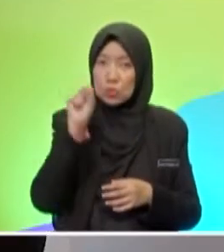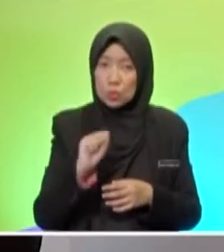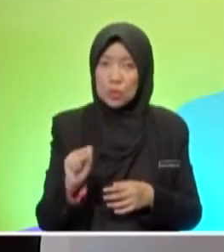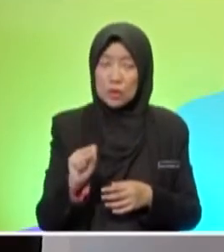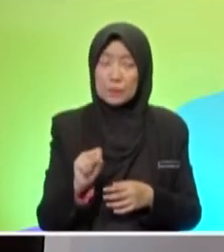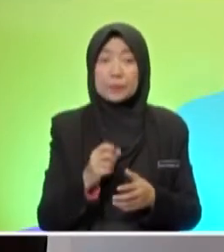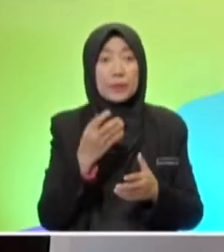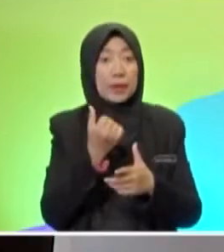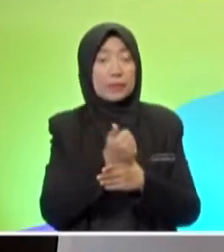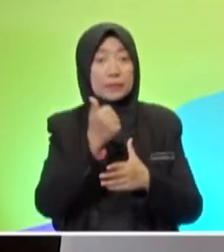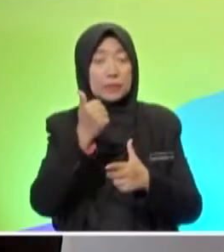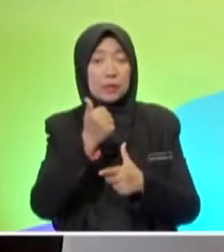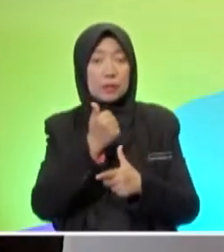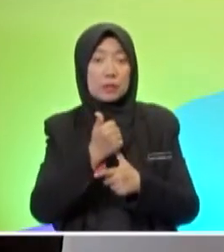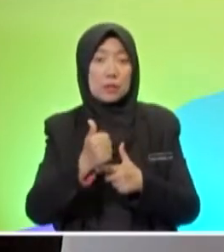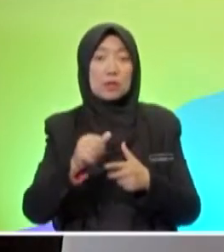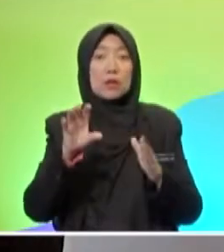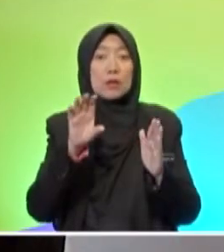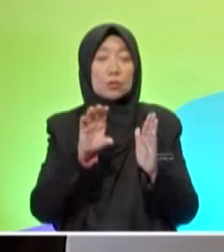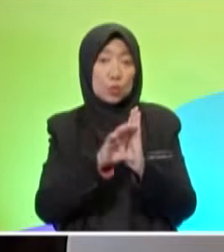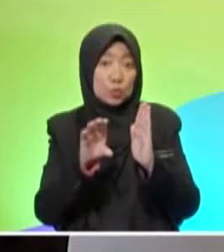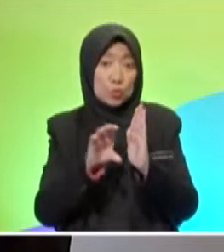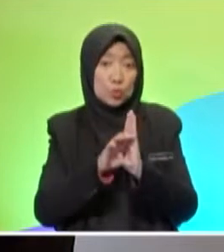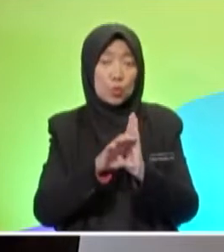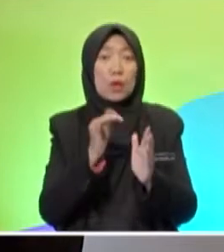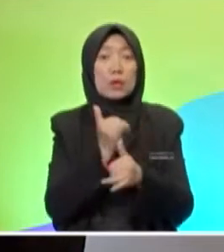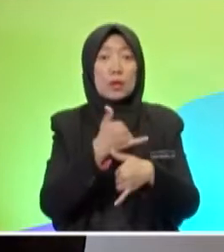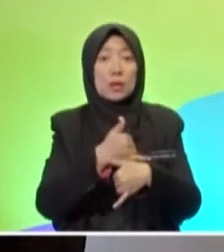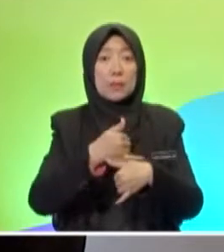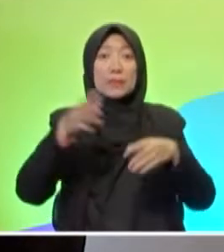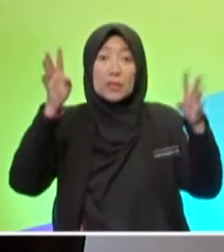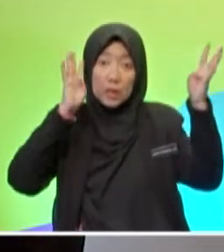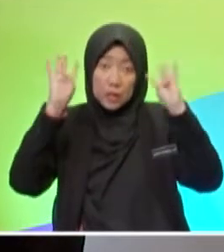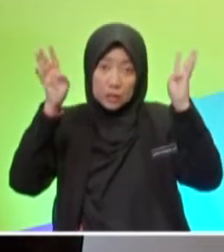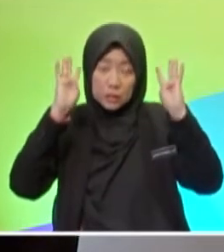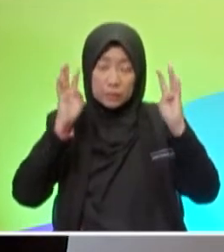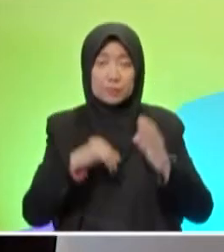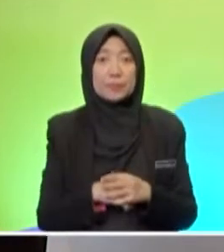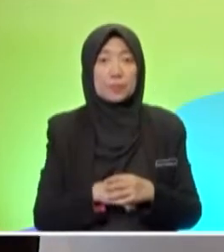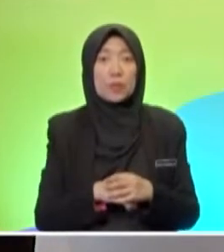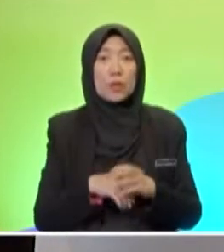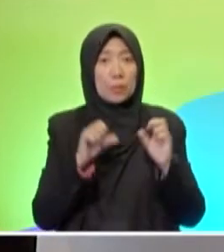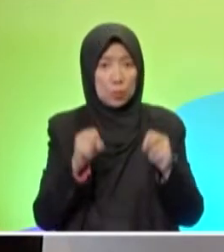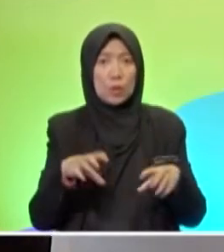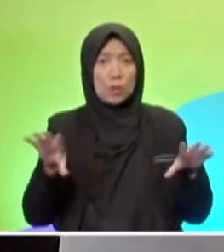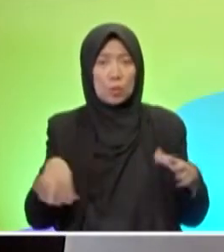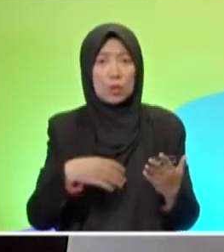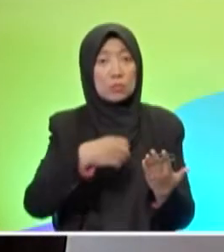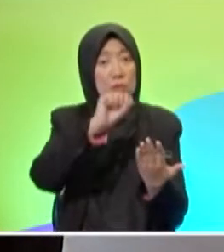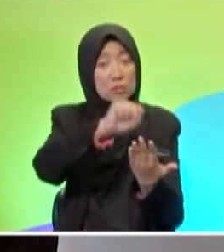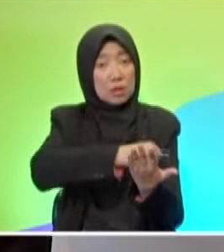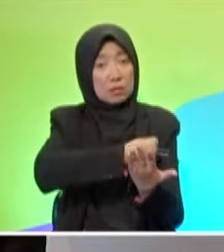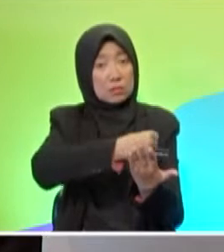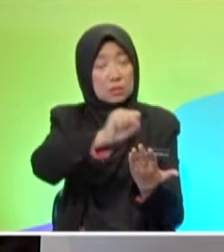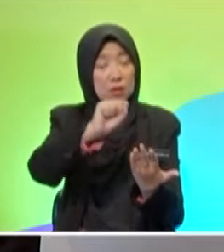antara contoh-contoh karya kreatif yang muda-muda diberlakukan disekolah adalah Oke mereka boleh membuat saja mungkin mereka boleh